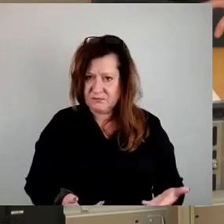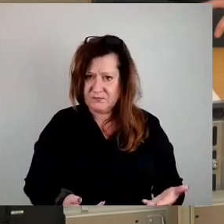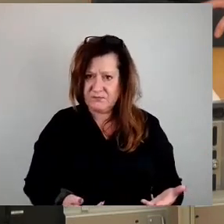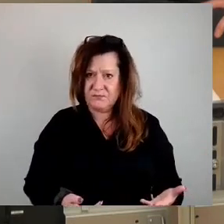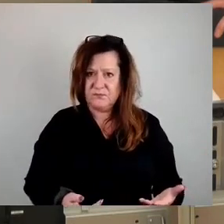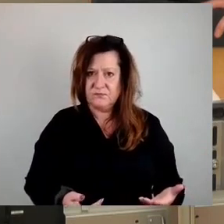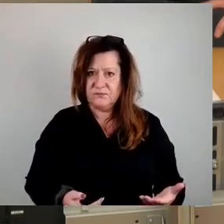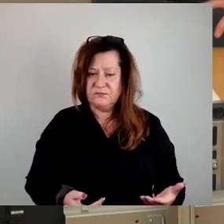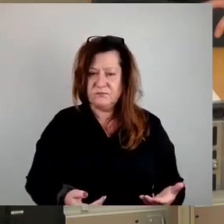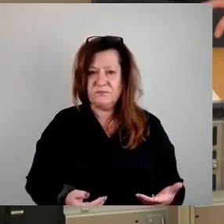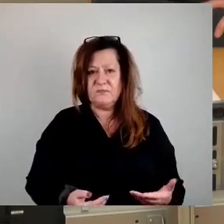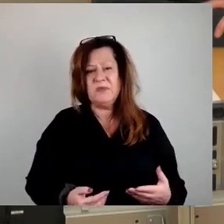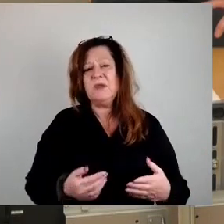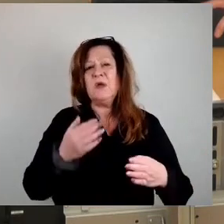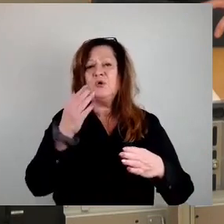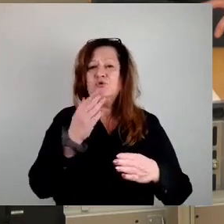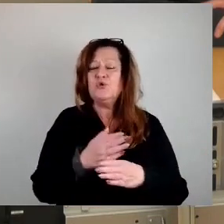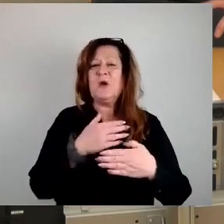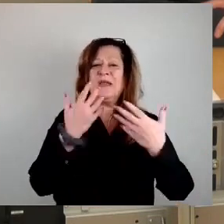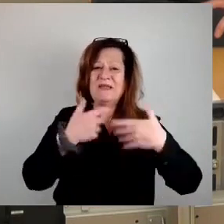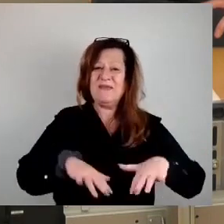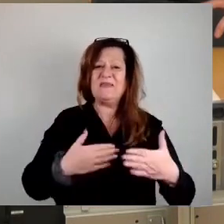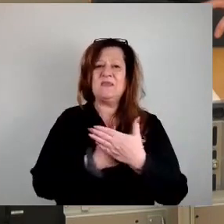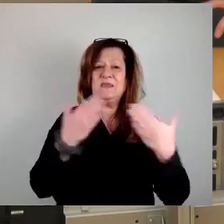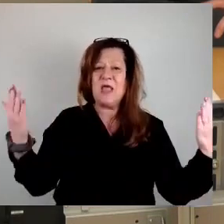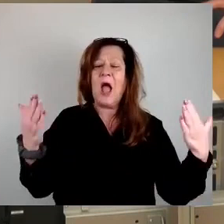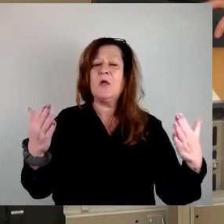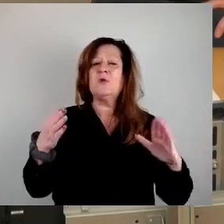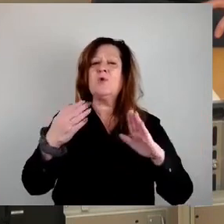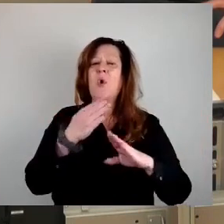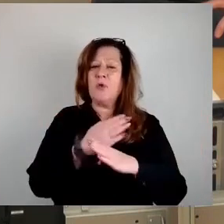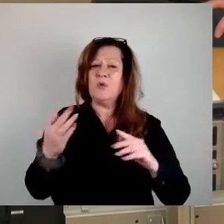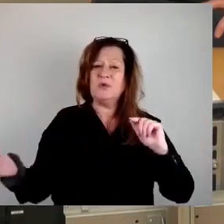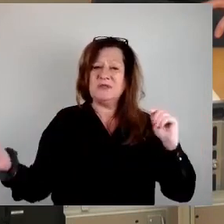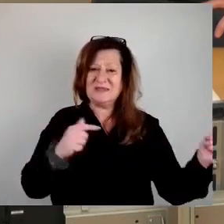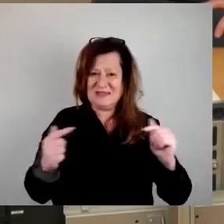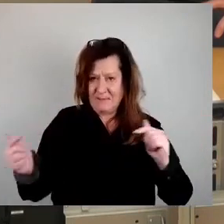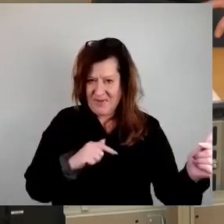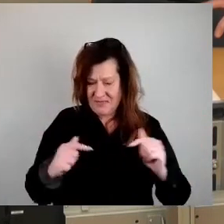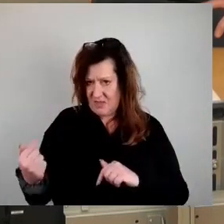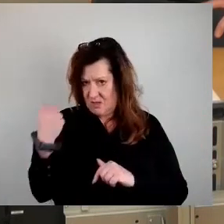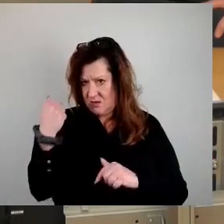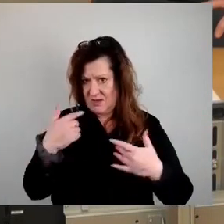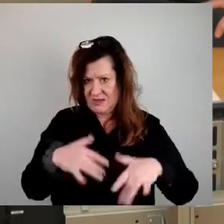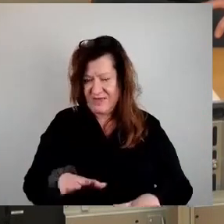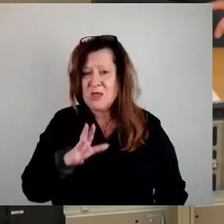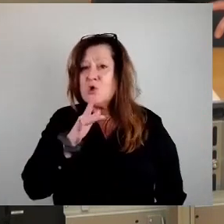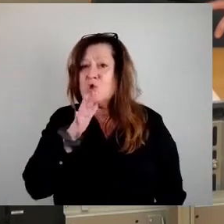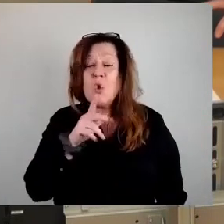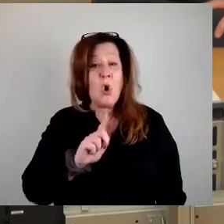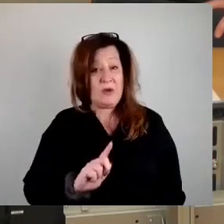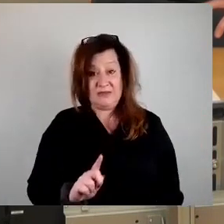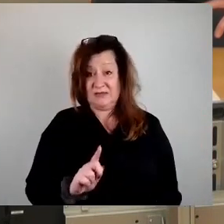schon eine Tagesordnungsdebatte, während wir über die Tagesordnung debattiert hatten, haben wir aber noch nicht